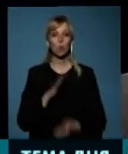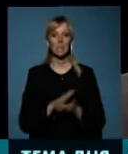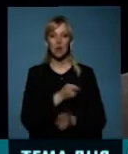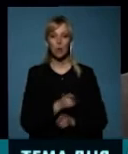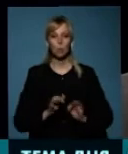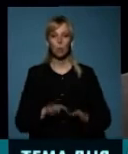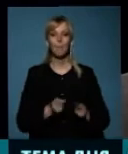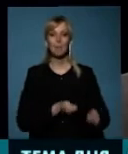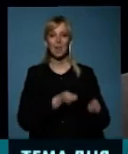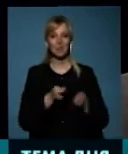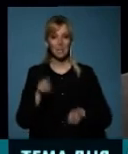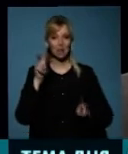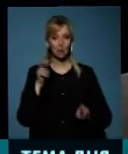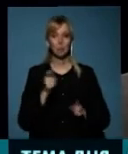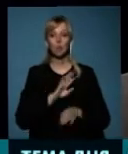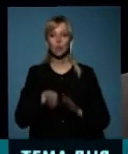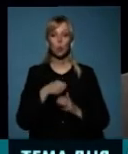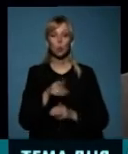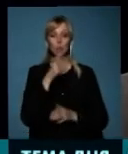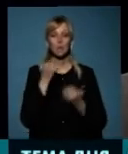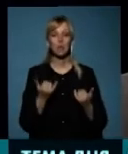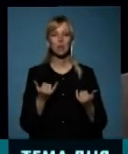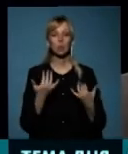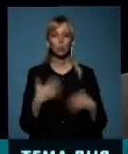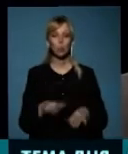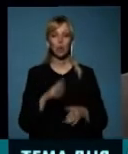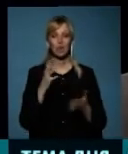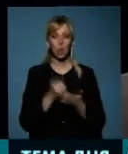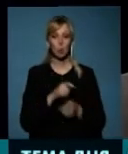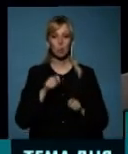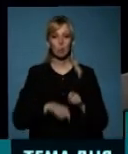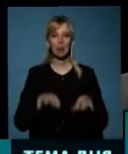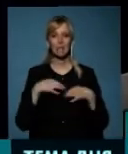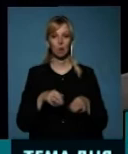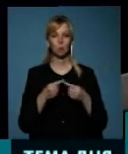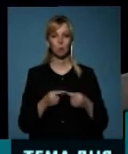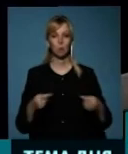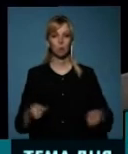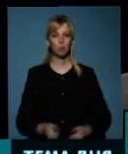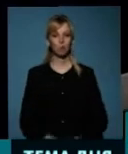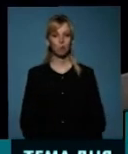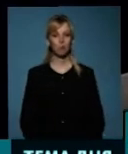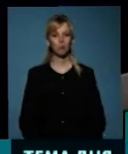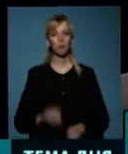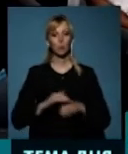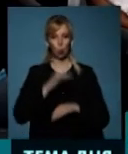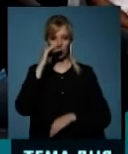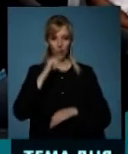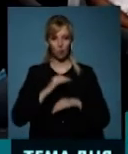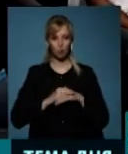операція перевізників. Власне, з того часу, скільки сьогодні вже вдалося перевірити транспортних засобів? Доброго вечора.